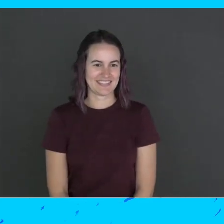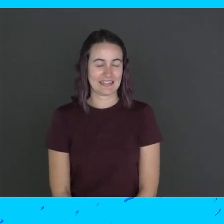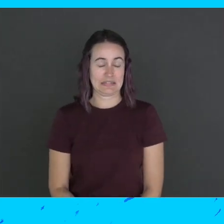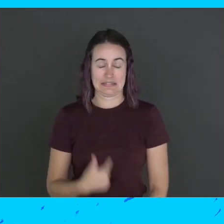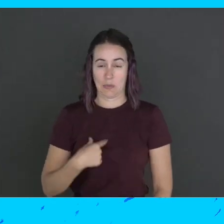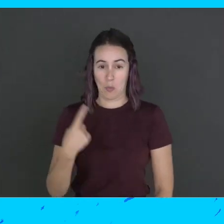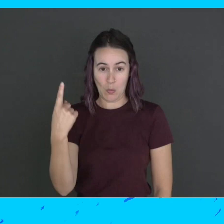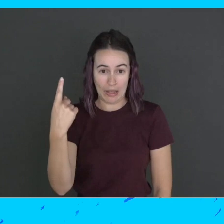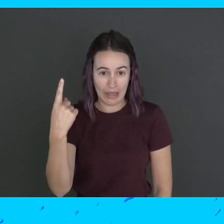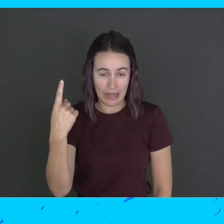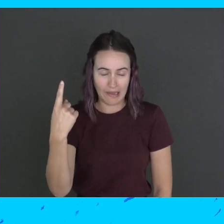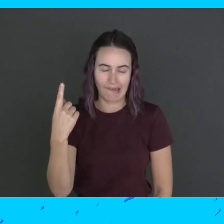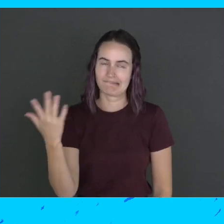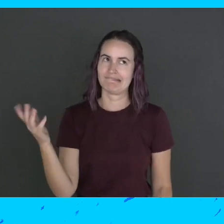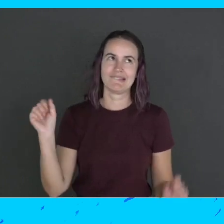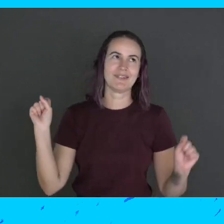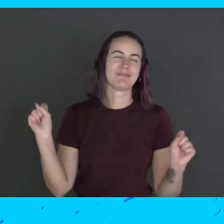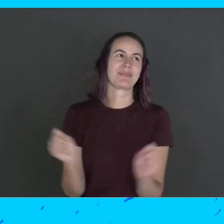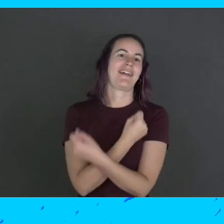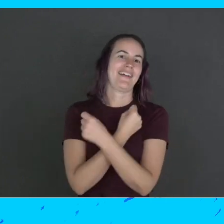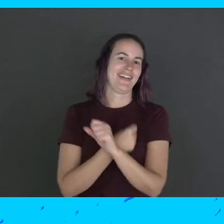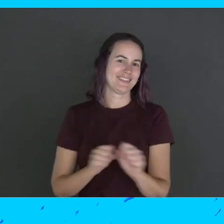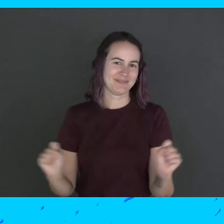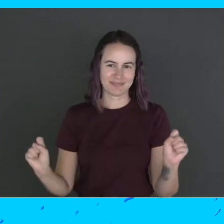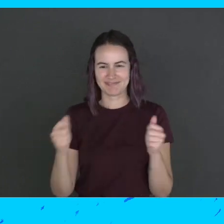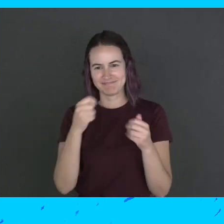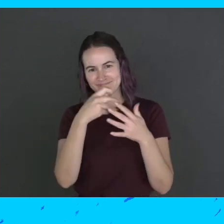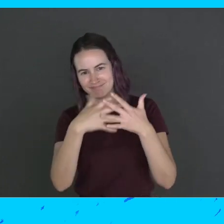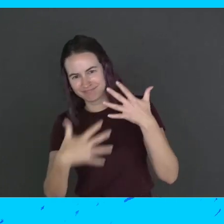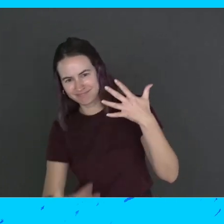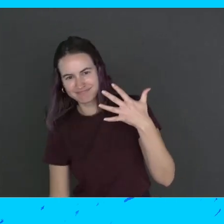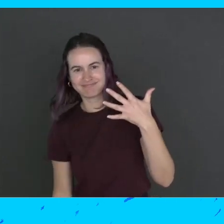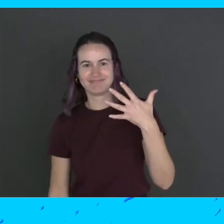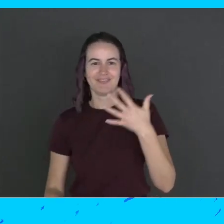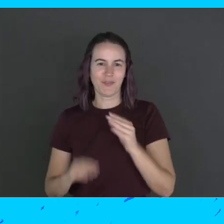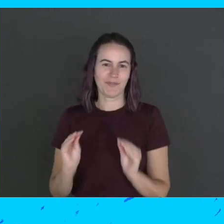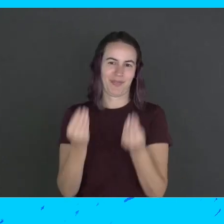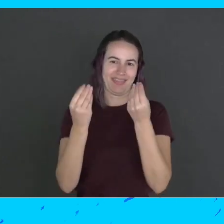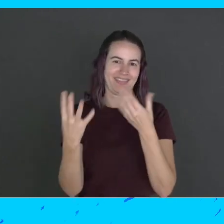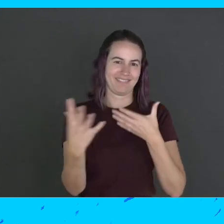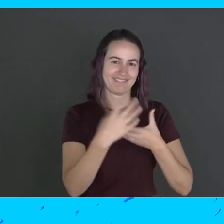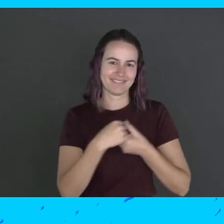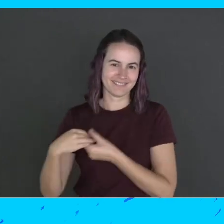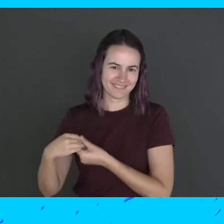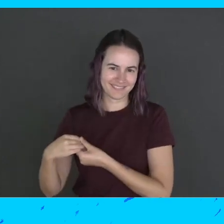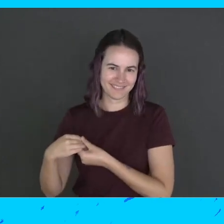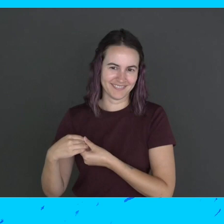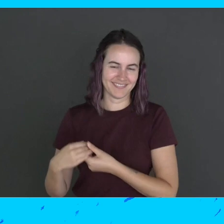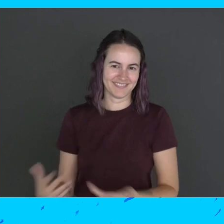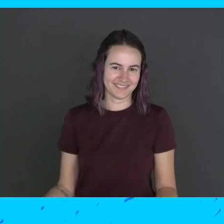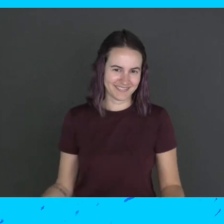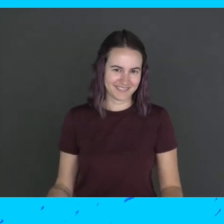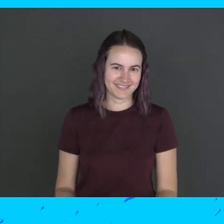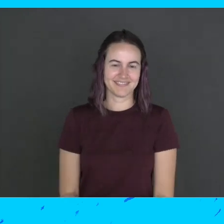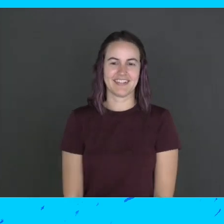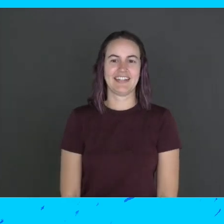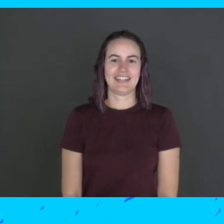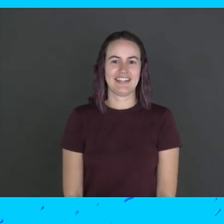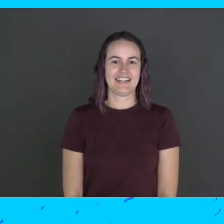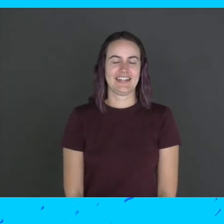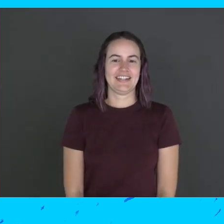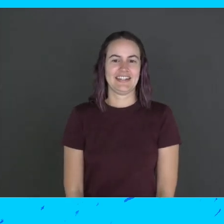Je ne pourrais pas te dire une seule parce que je pense qu'il y en a plusieurs, mais je crois